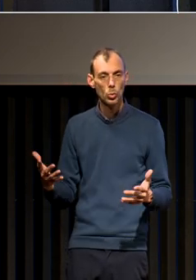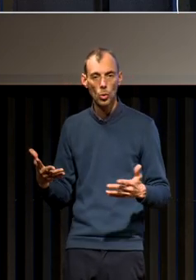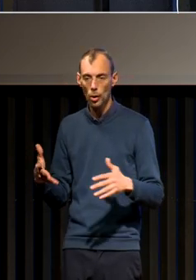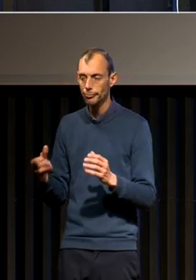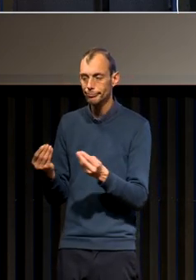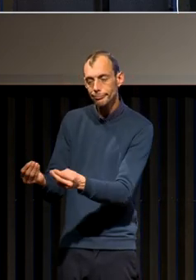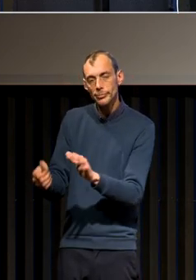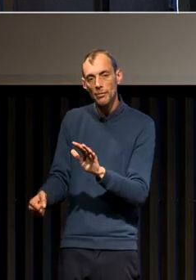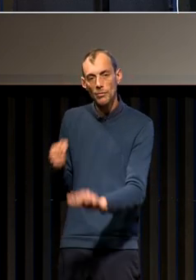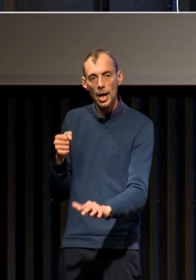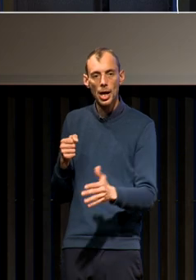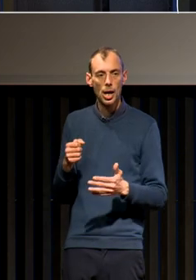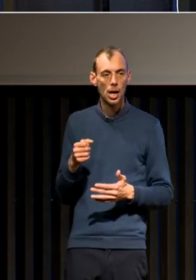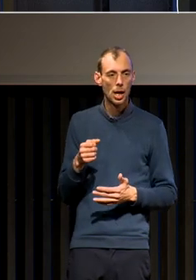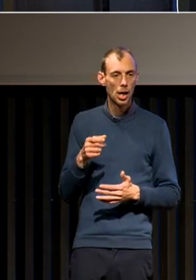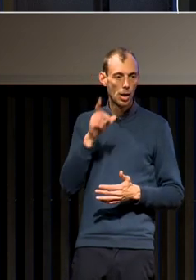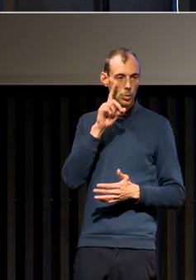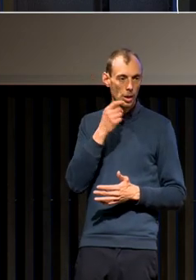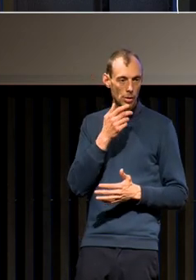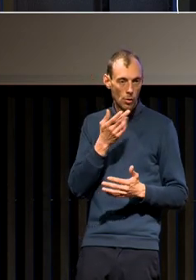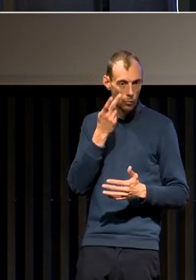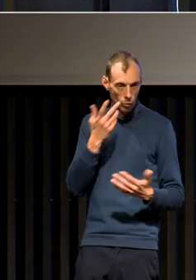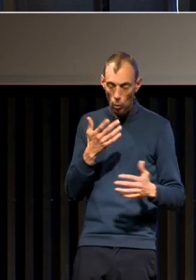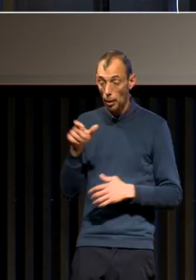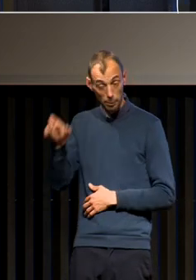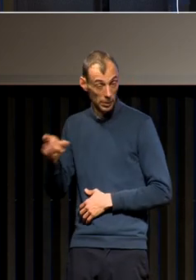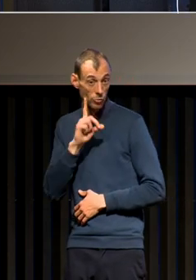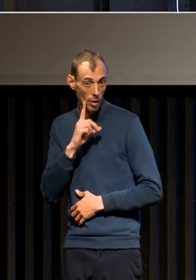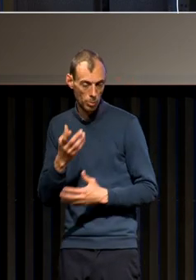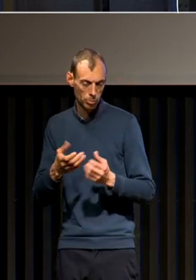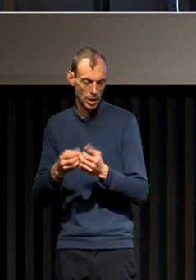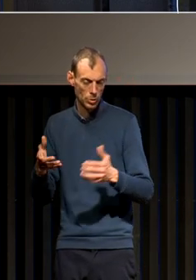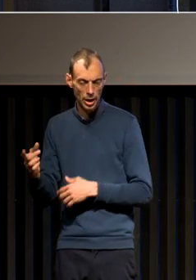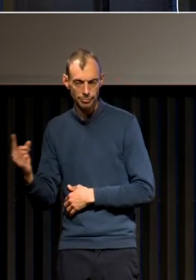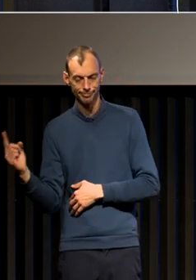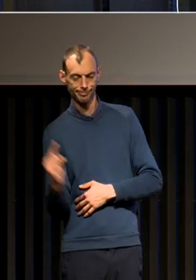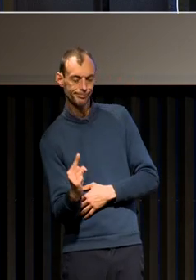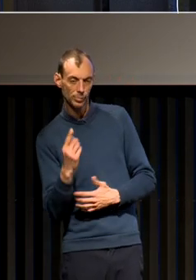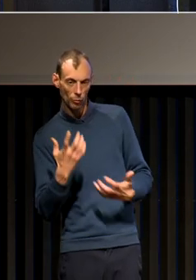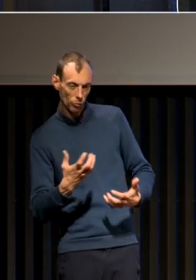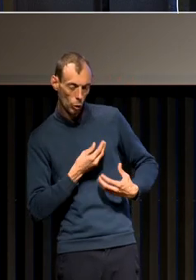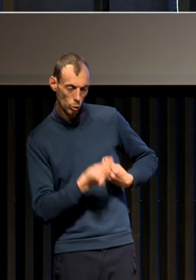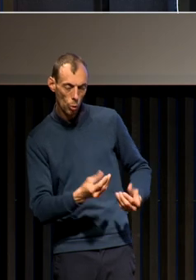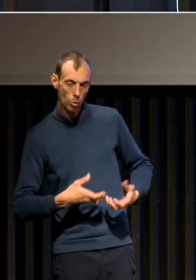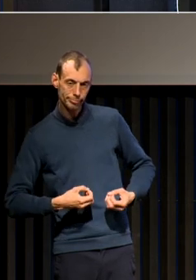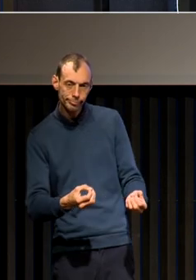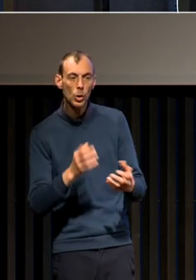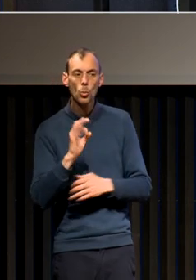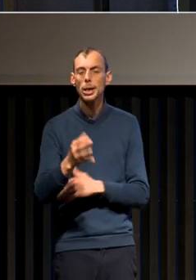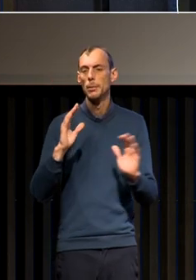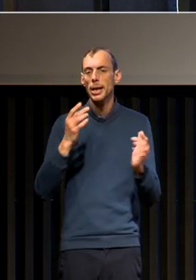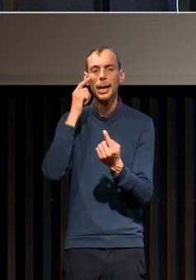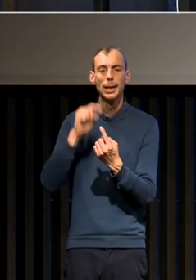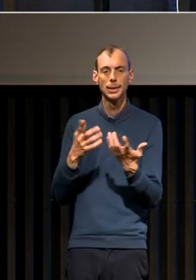en fait pouvoir autoconserver pour elles-mêmes. Donc finalement, ça ne nous a pas servi à grand-chose. De ce fait,